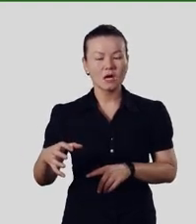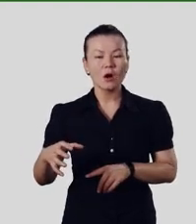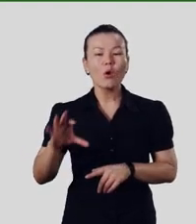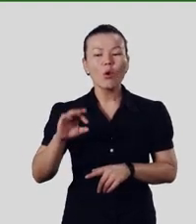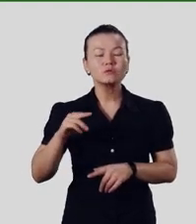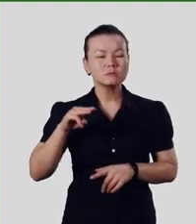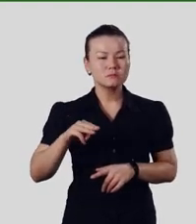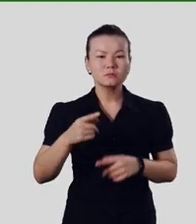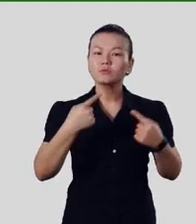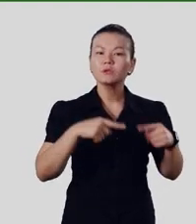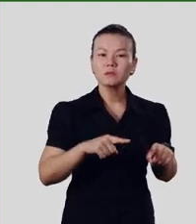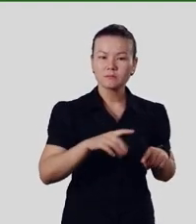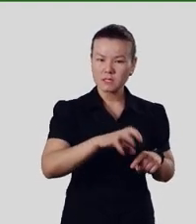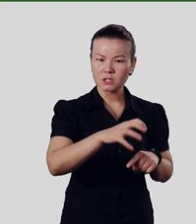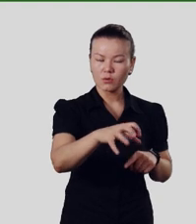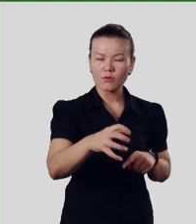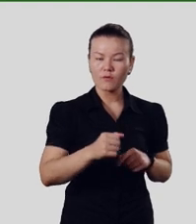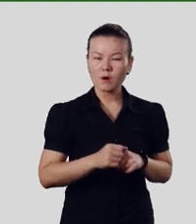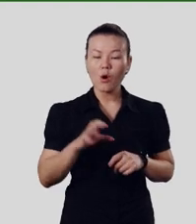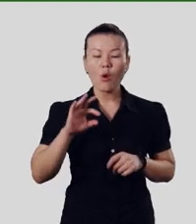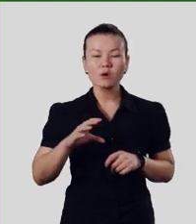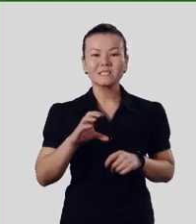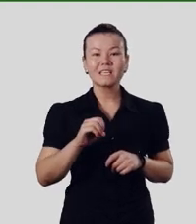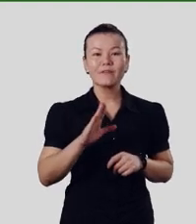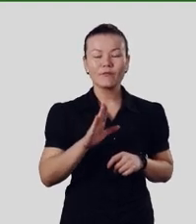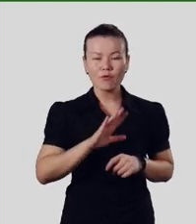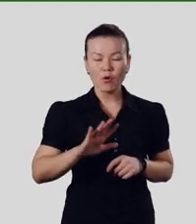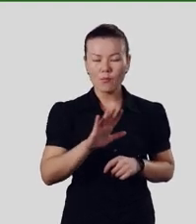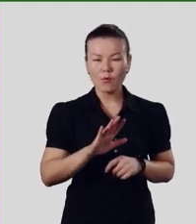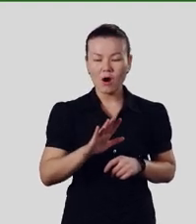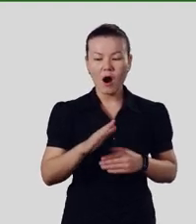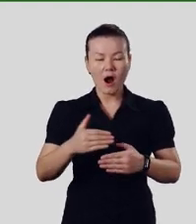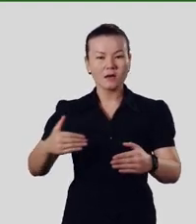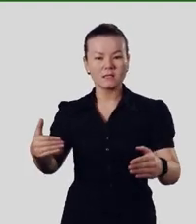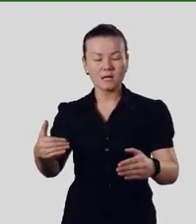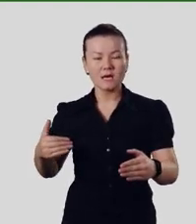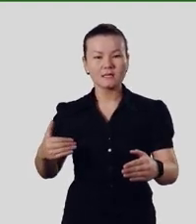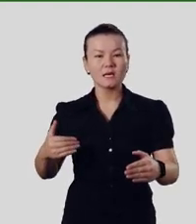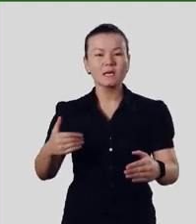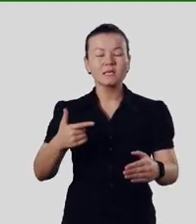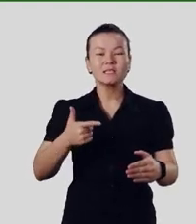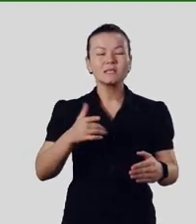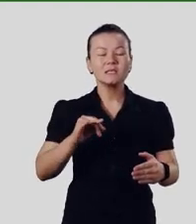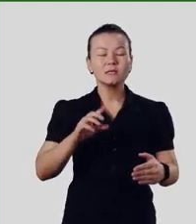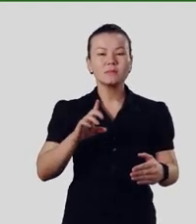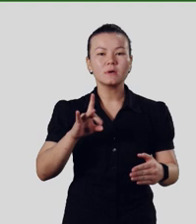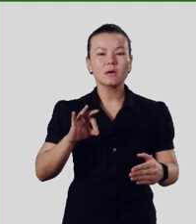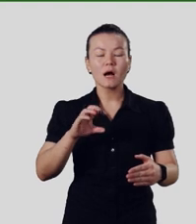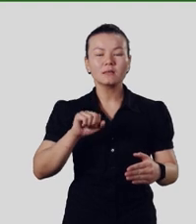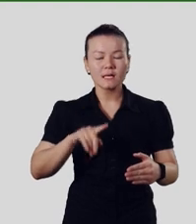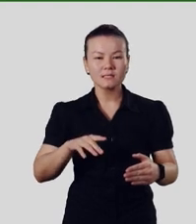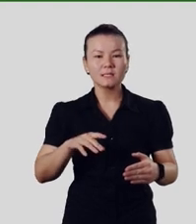других материков? От Европы Африку отделяет Гибралтарский пролив. По